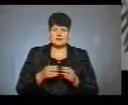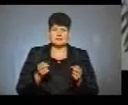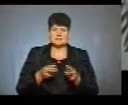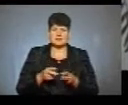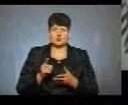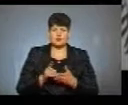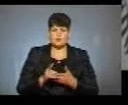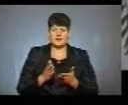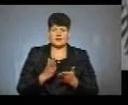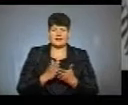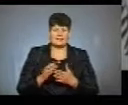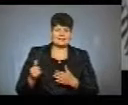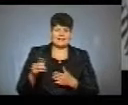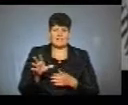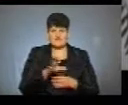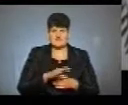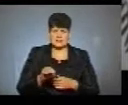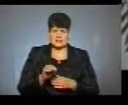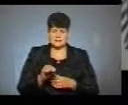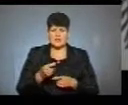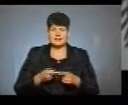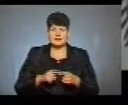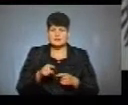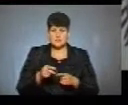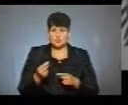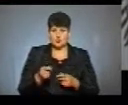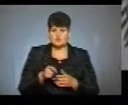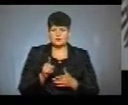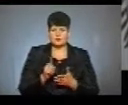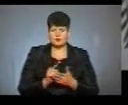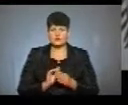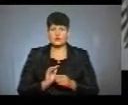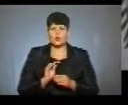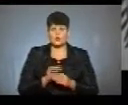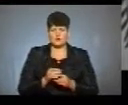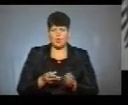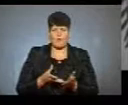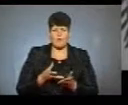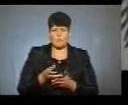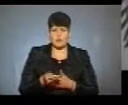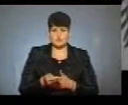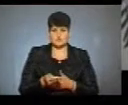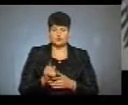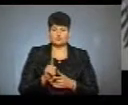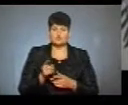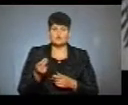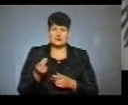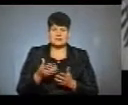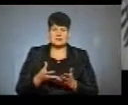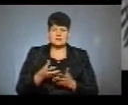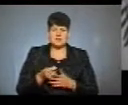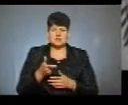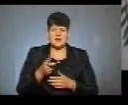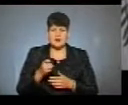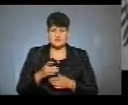спецобов'язках, яка діє для всіх. Але ці кошти він повинен додатково оплачувати, тому що кошти, які сплачені за